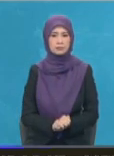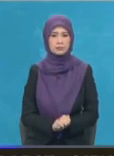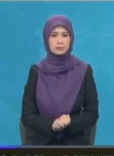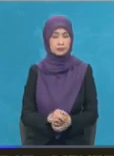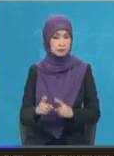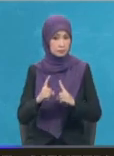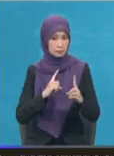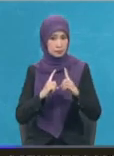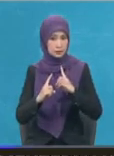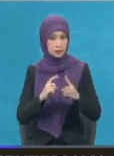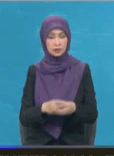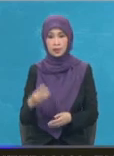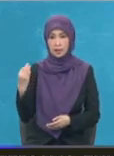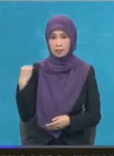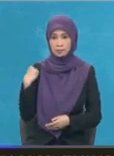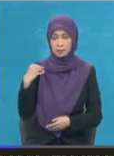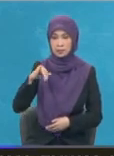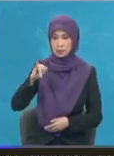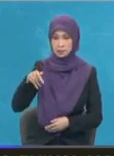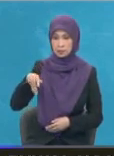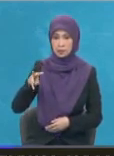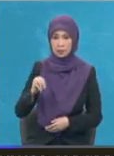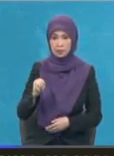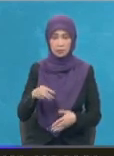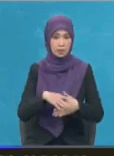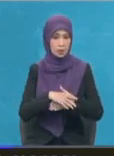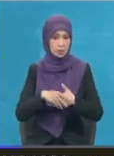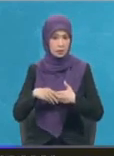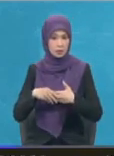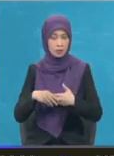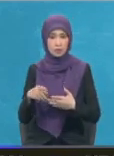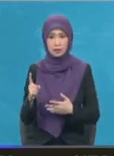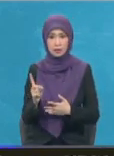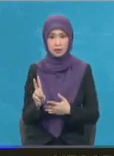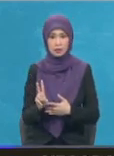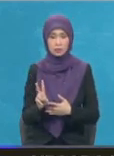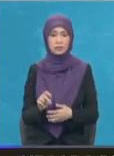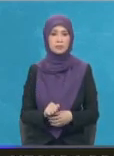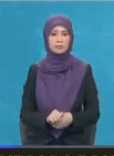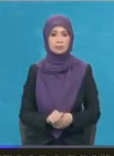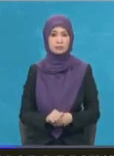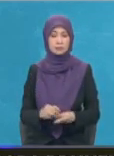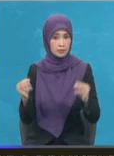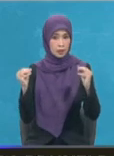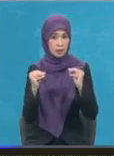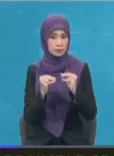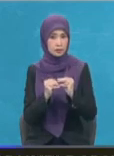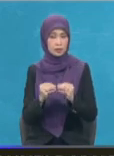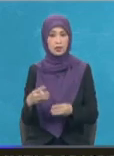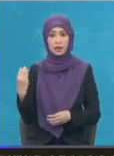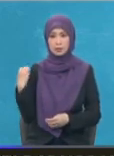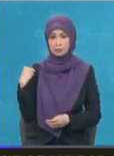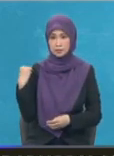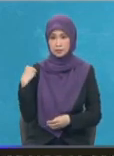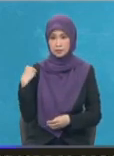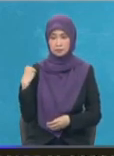tersebut ditekankan oleh menteri di jabatan Perdana Menteri dan menteri keuangan dan ekonomi kedua semasa menghadiri musyawarat menteri-menteri iptek